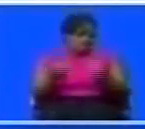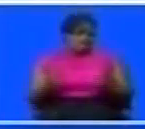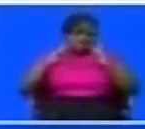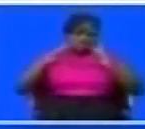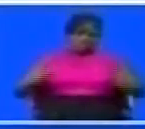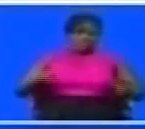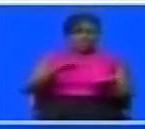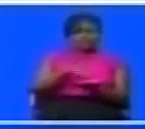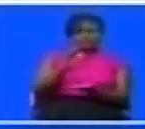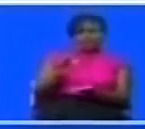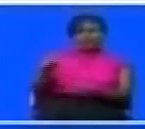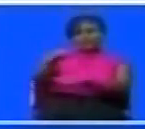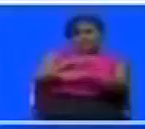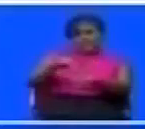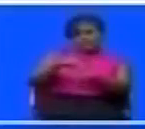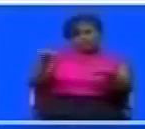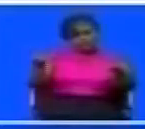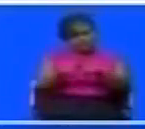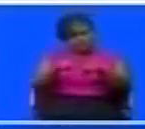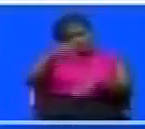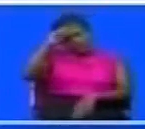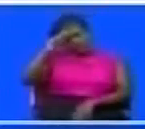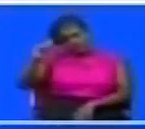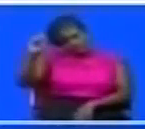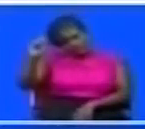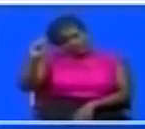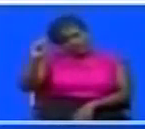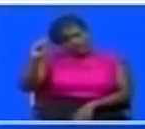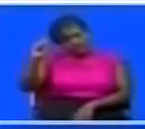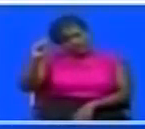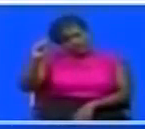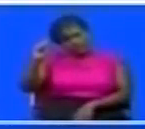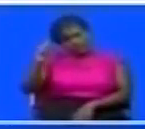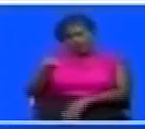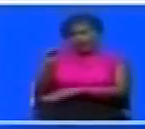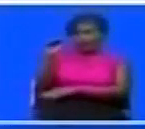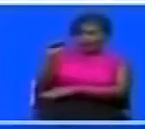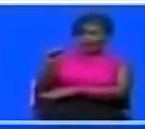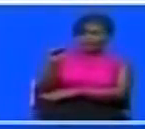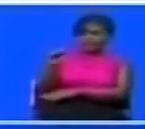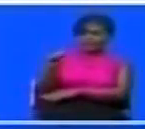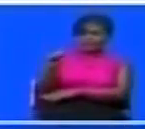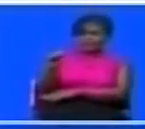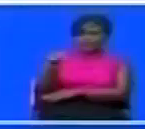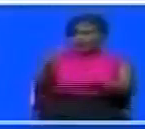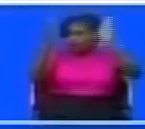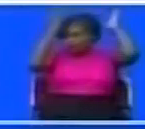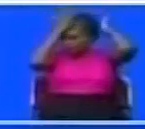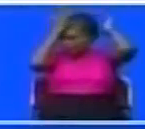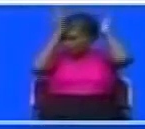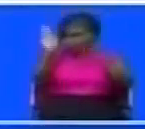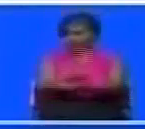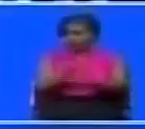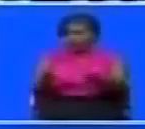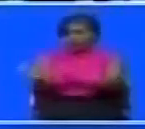zaidi, na ni nchi inayoheshimu dini. Kwa hivyo tuwaomba Pope atumie nafasi